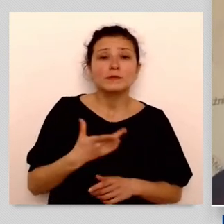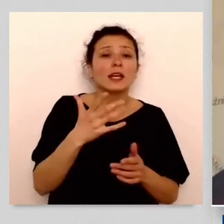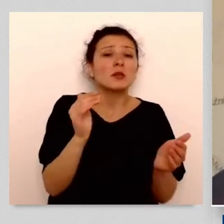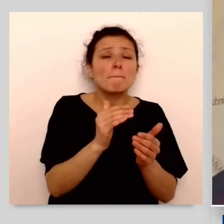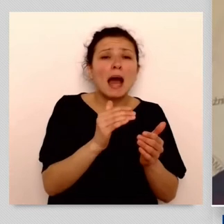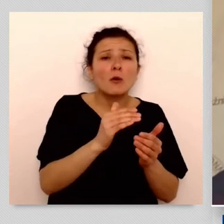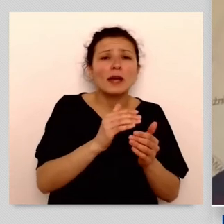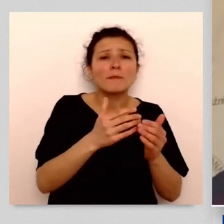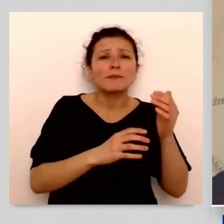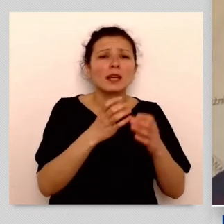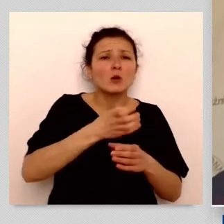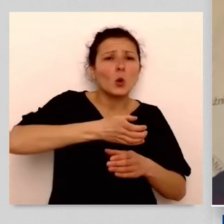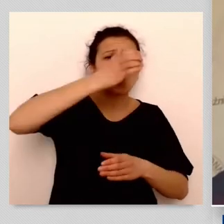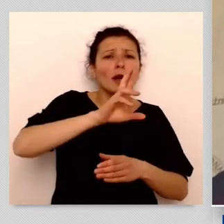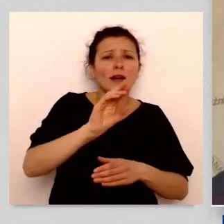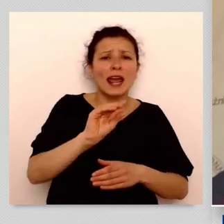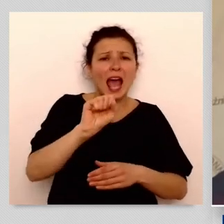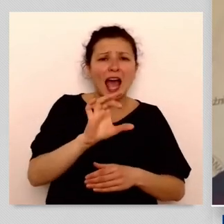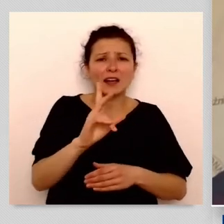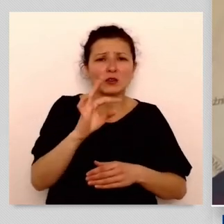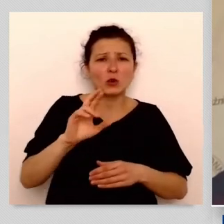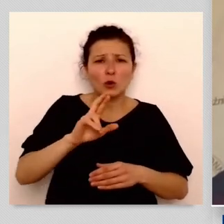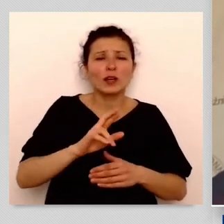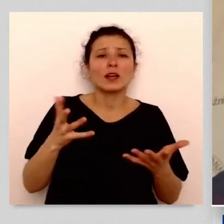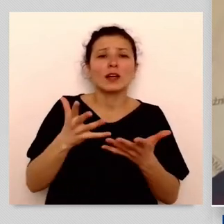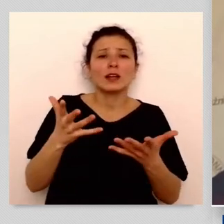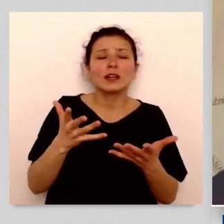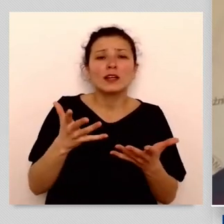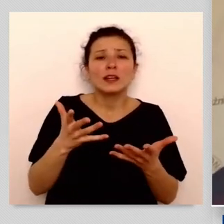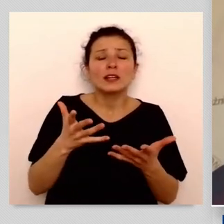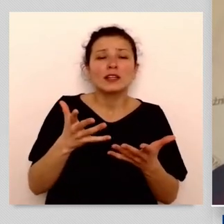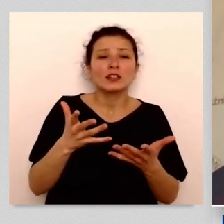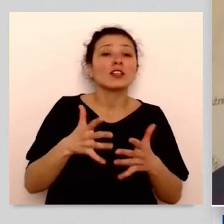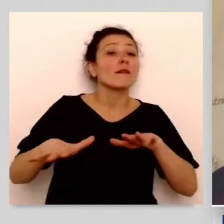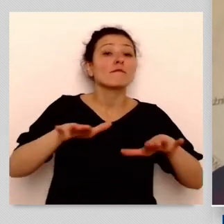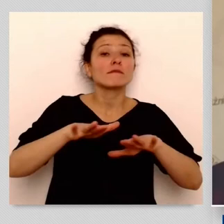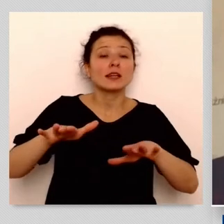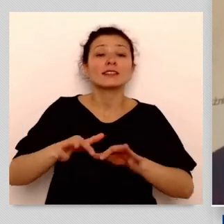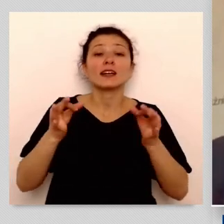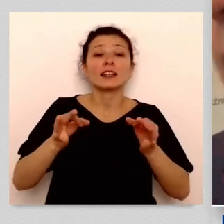tych lokalizacjach, gdzie wygaszane są obecnie 200 megawatowe